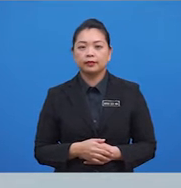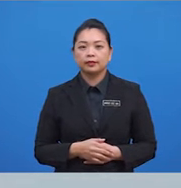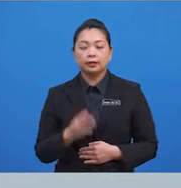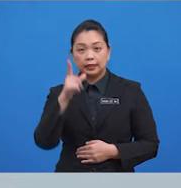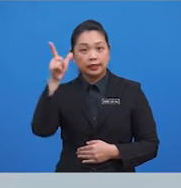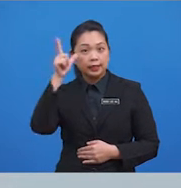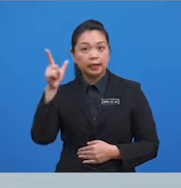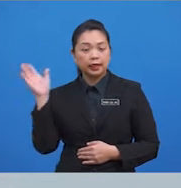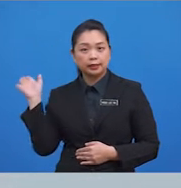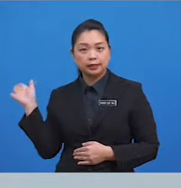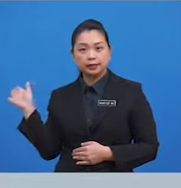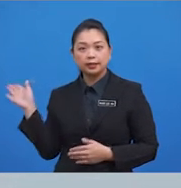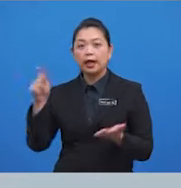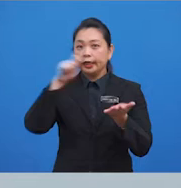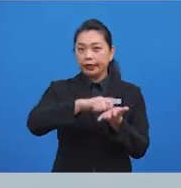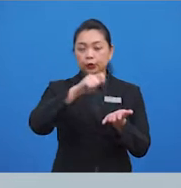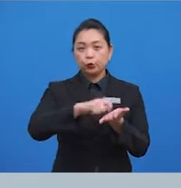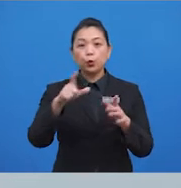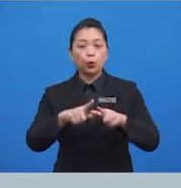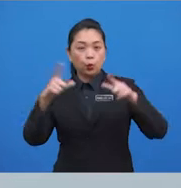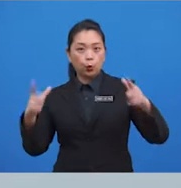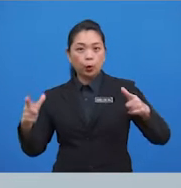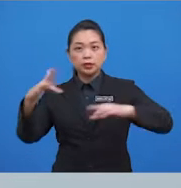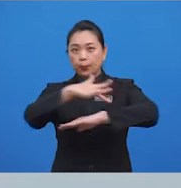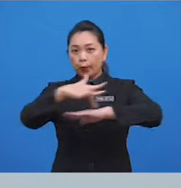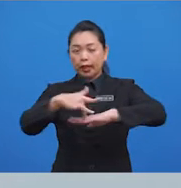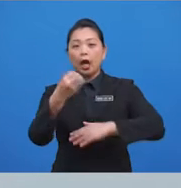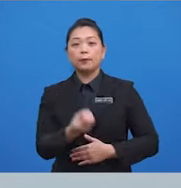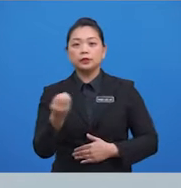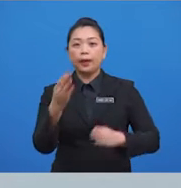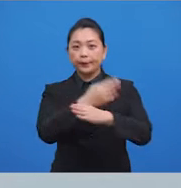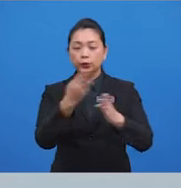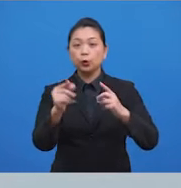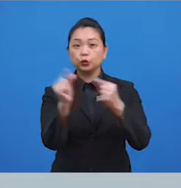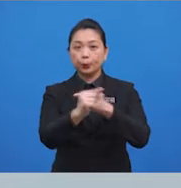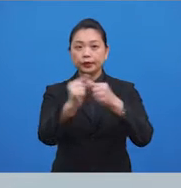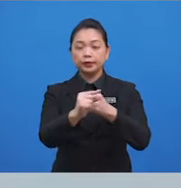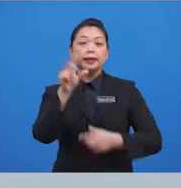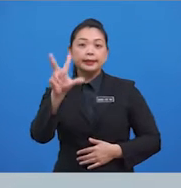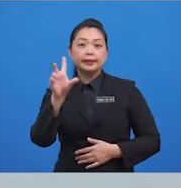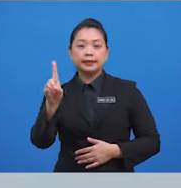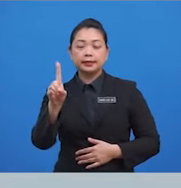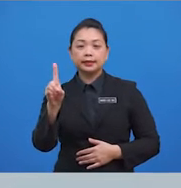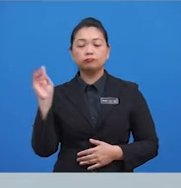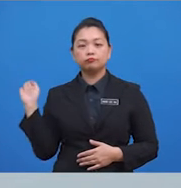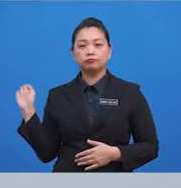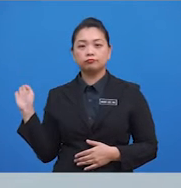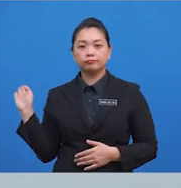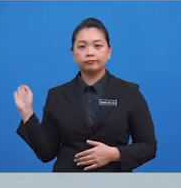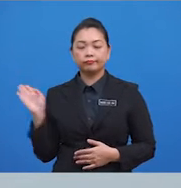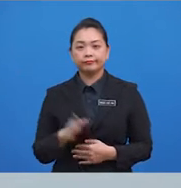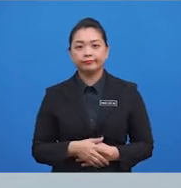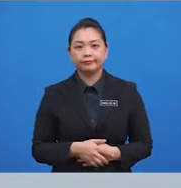Sila lihat paparan. Hitungkan luas permukaan objek bentuk geometri tiga dimensi berikut.